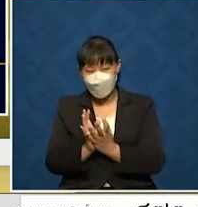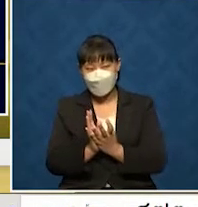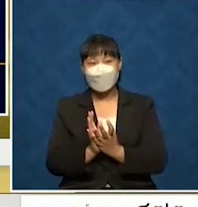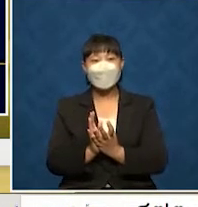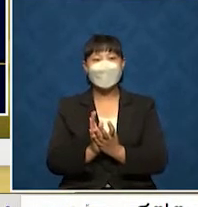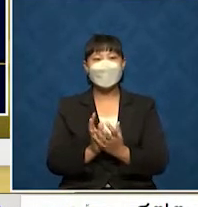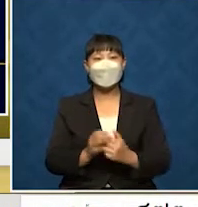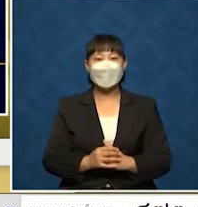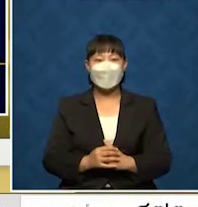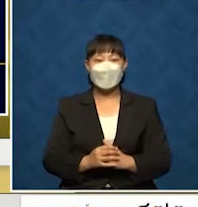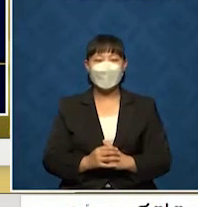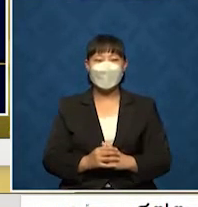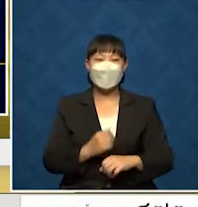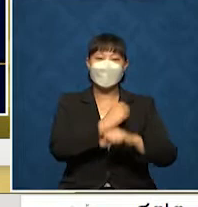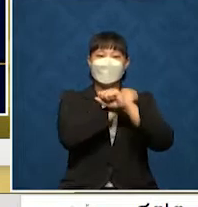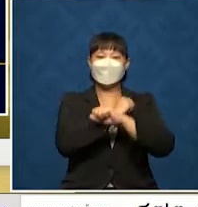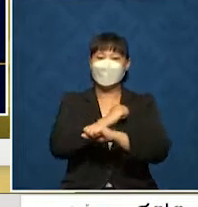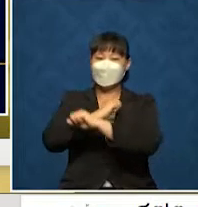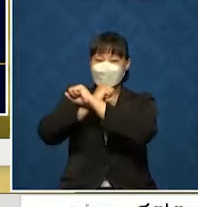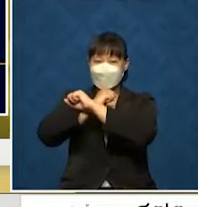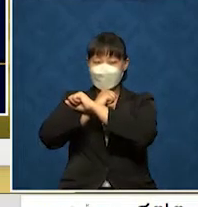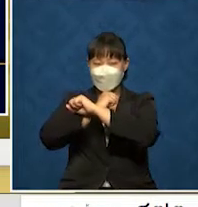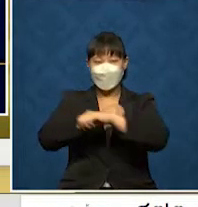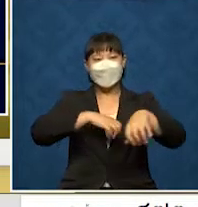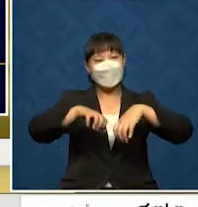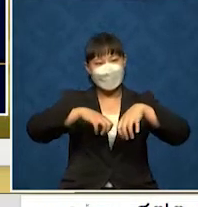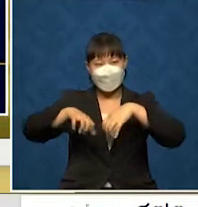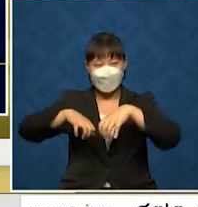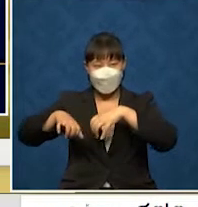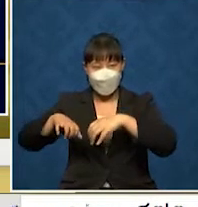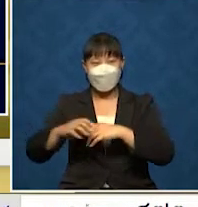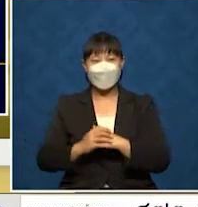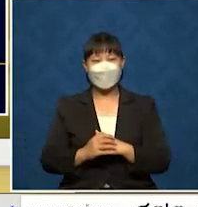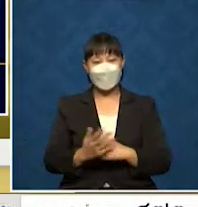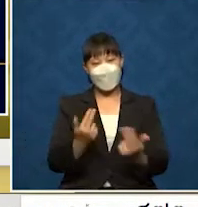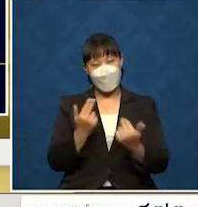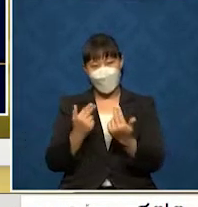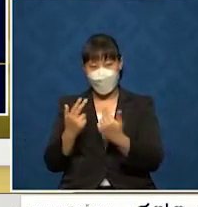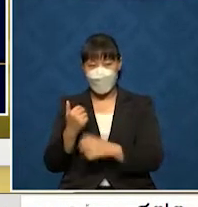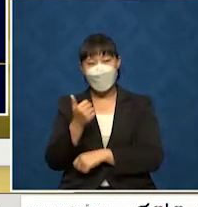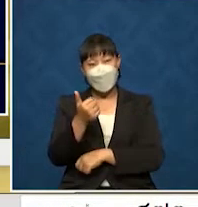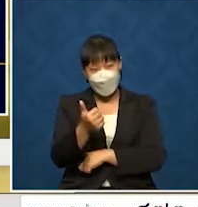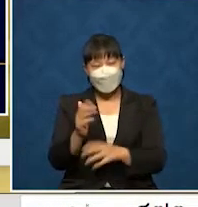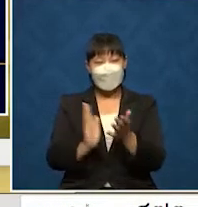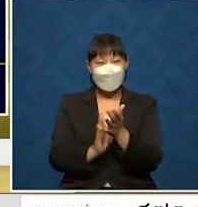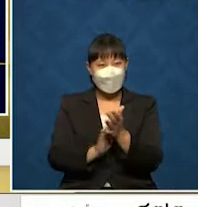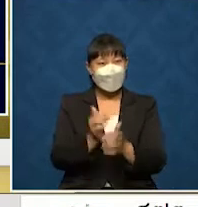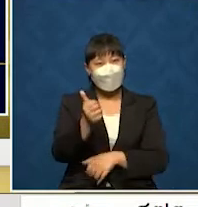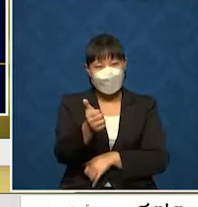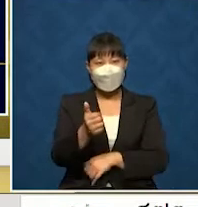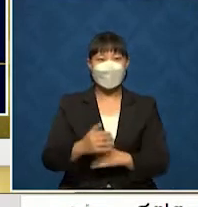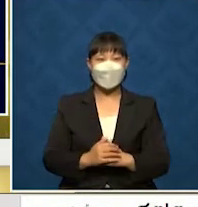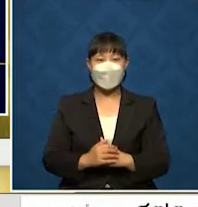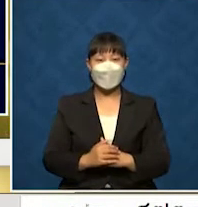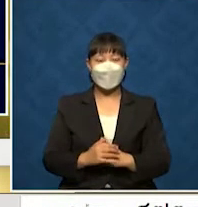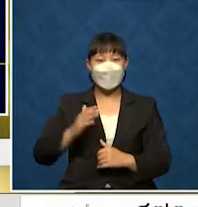การสกัดกั้นของเราที่ดำเนินการนี้ได้รับความนิยมได้รับความชื่นชมและเขาเข้า